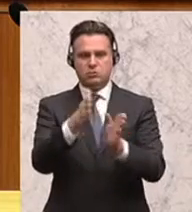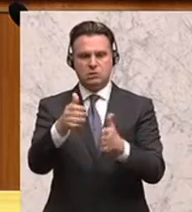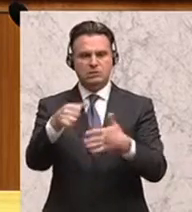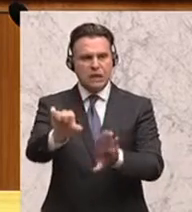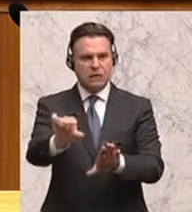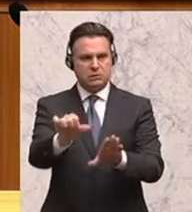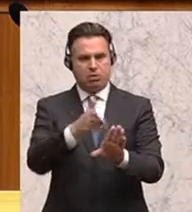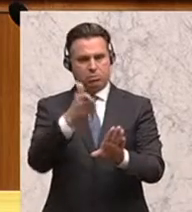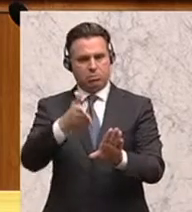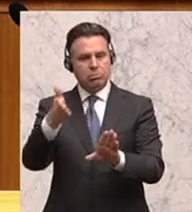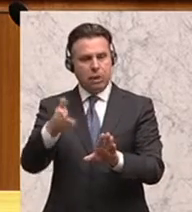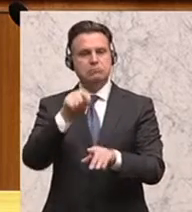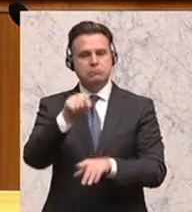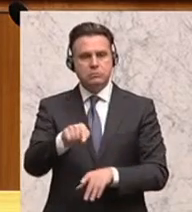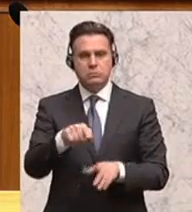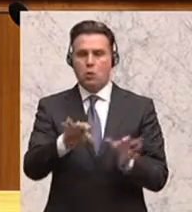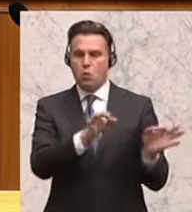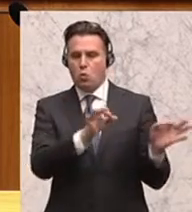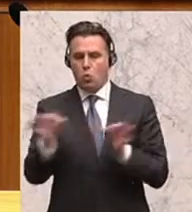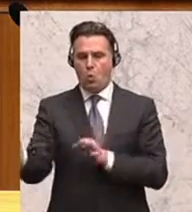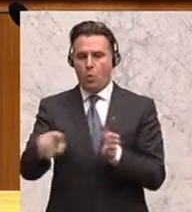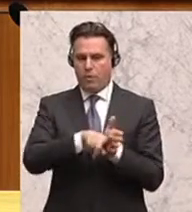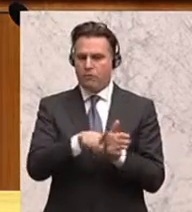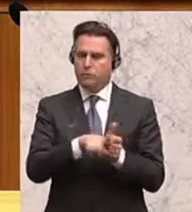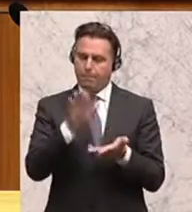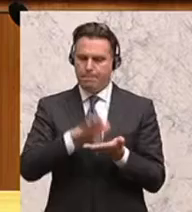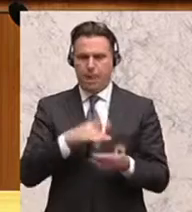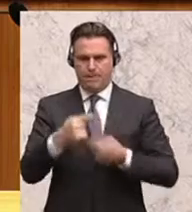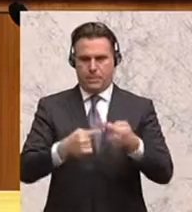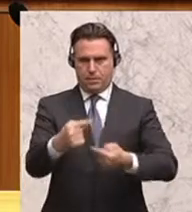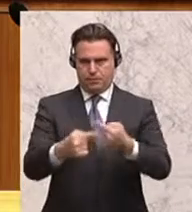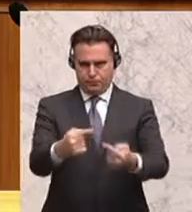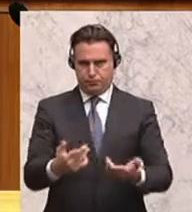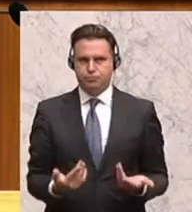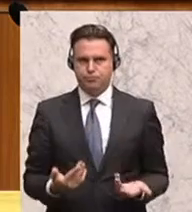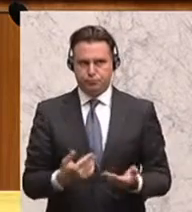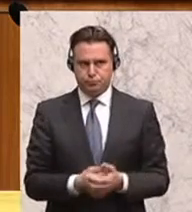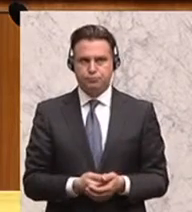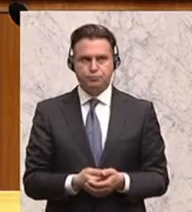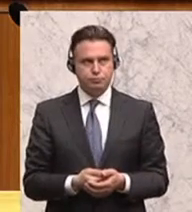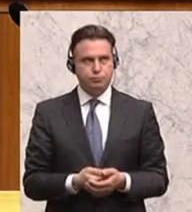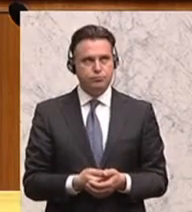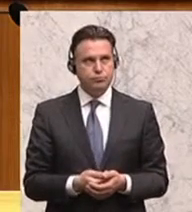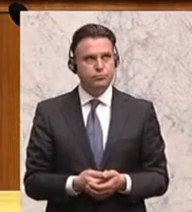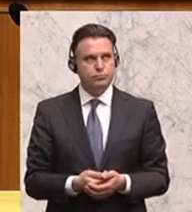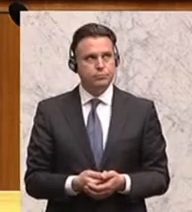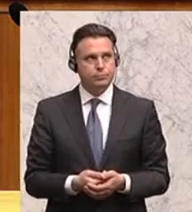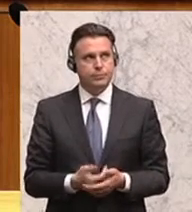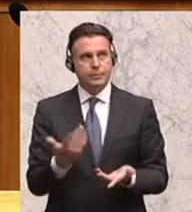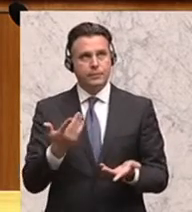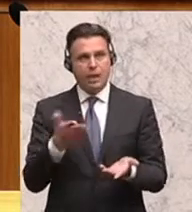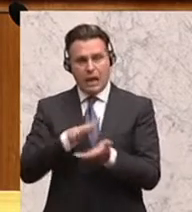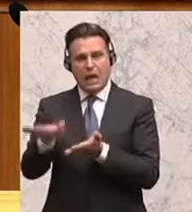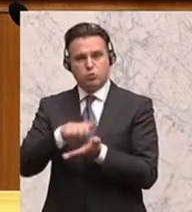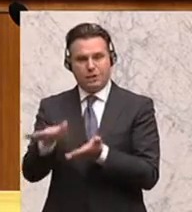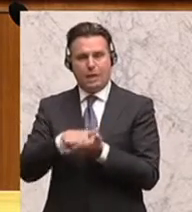2016 diese strukturelle nulldefizit zu schaffen klar ist dabei dass wir ausgabenseitig